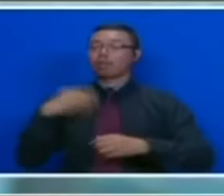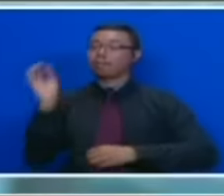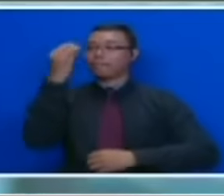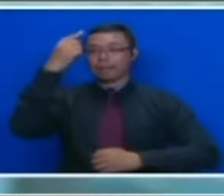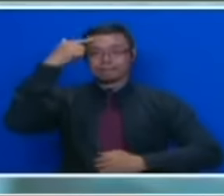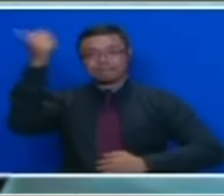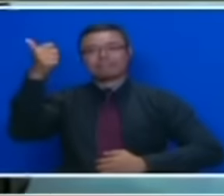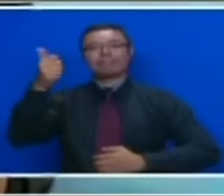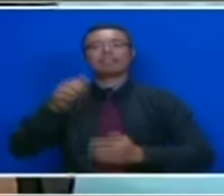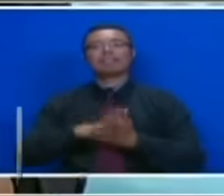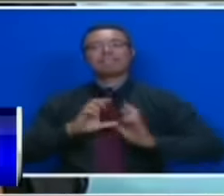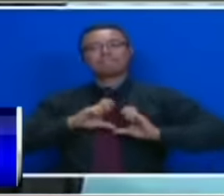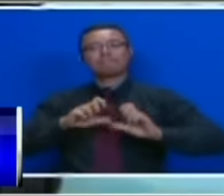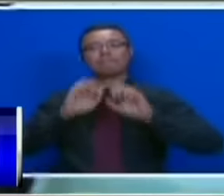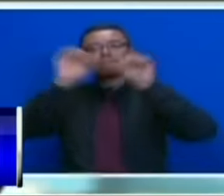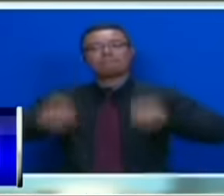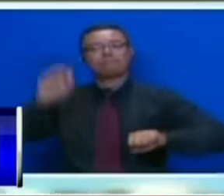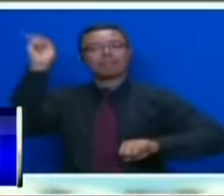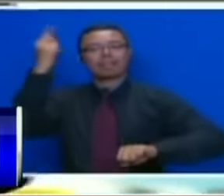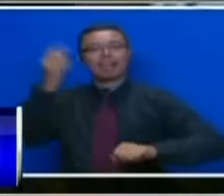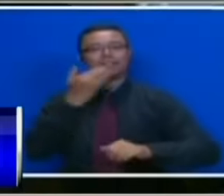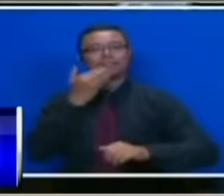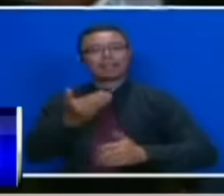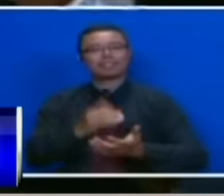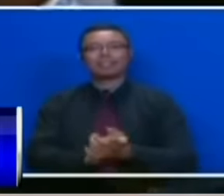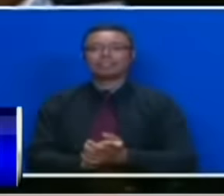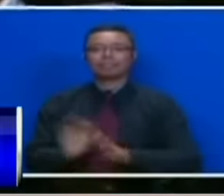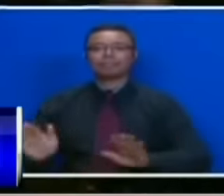juga mencintai birokrasinya. Paslon 1.